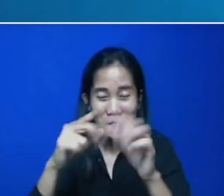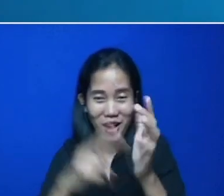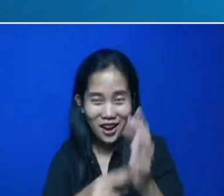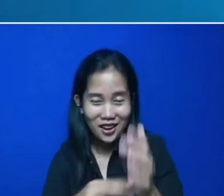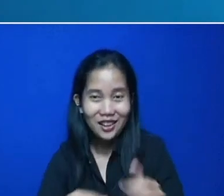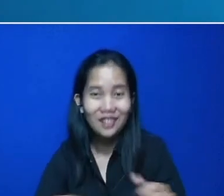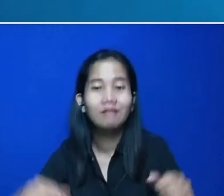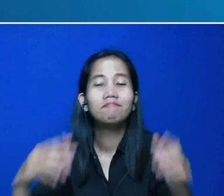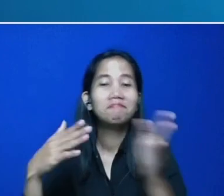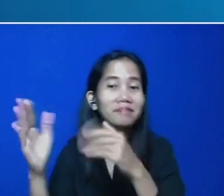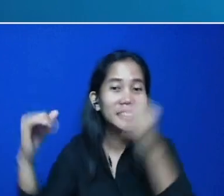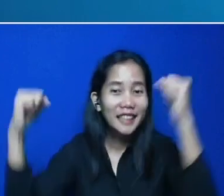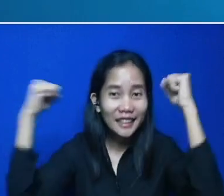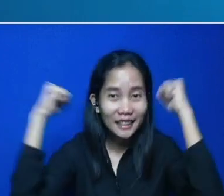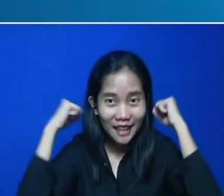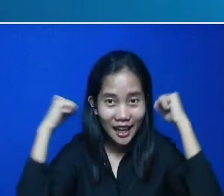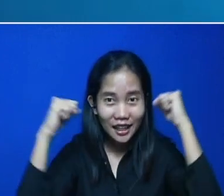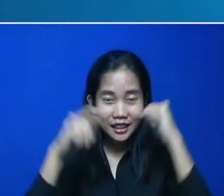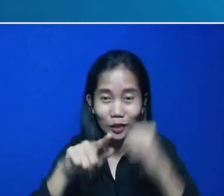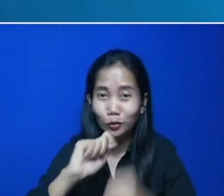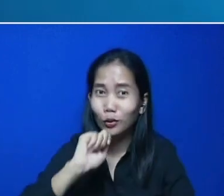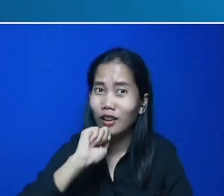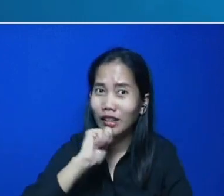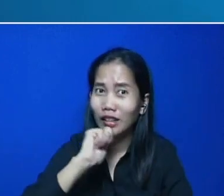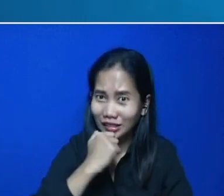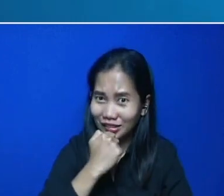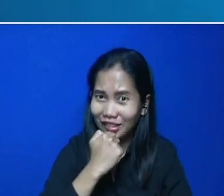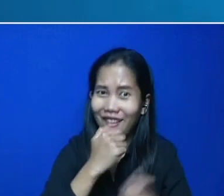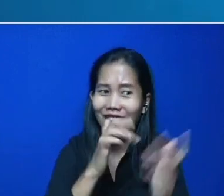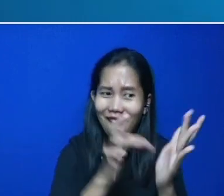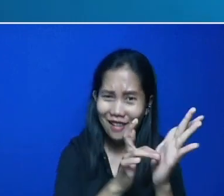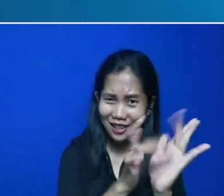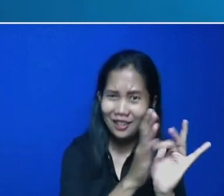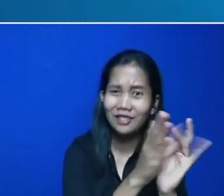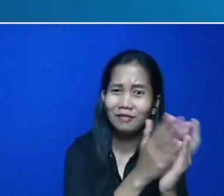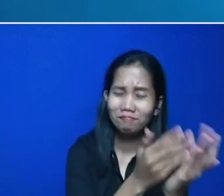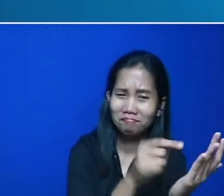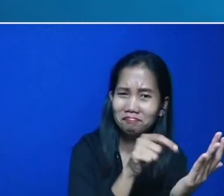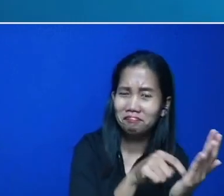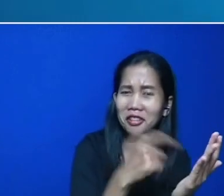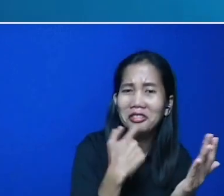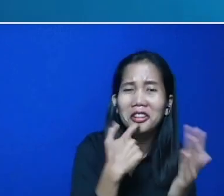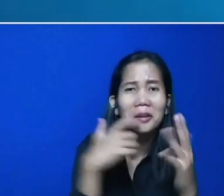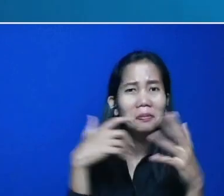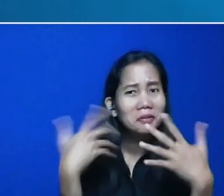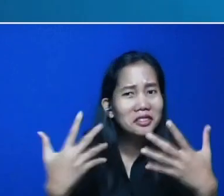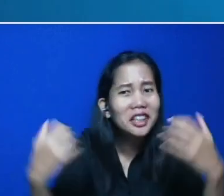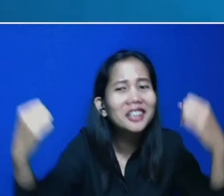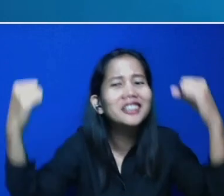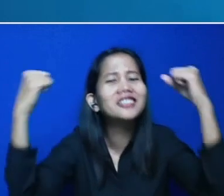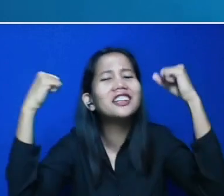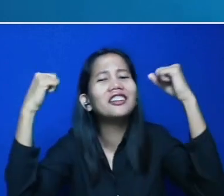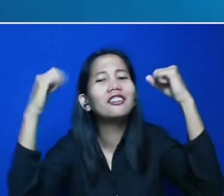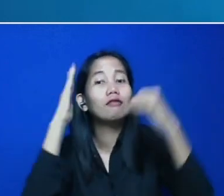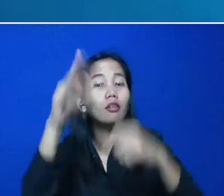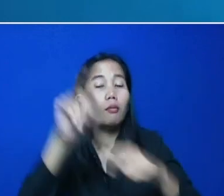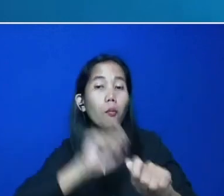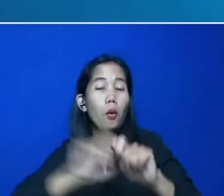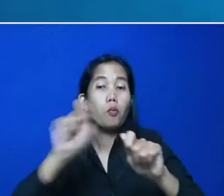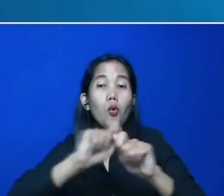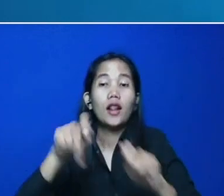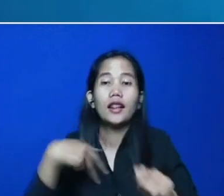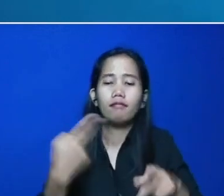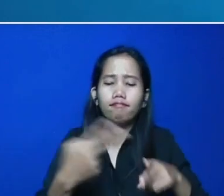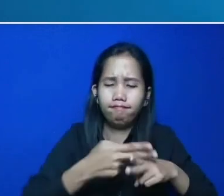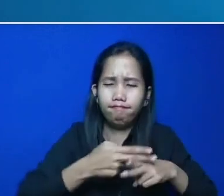Alkitab yaitu mengenai kesehatan akan membuat kita dapat menjaga kesehatan